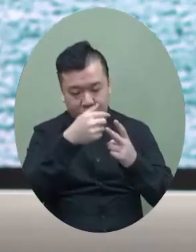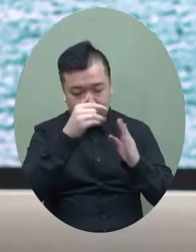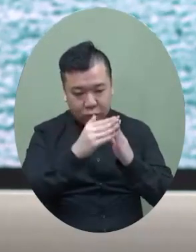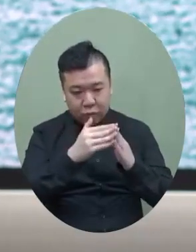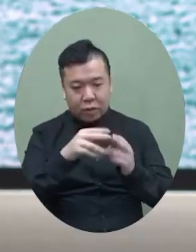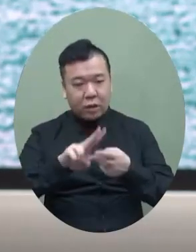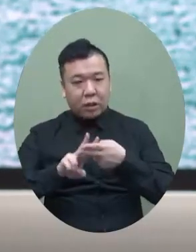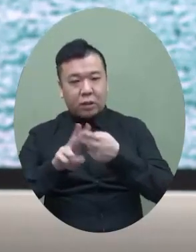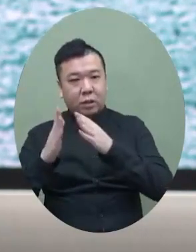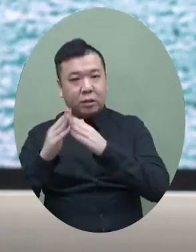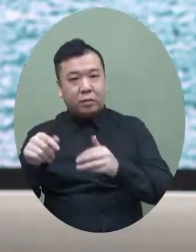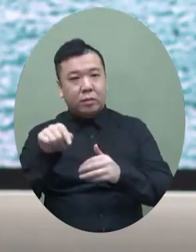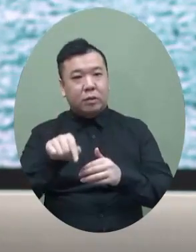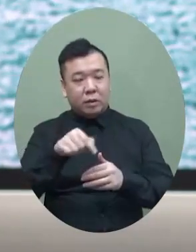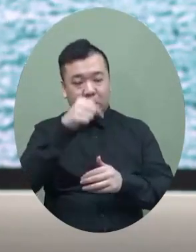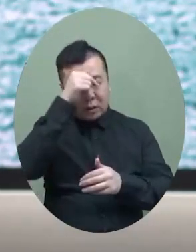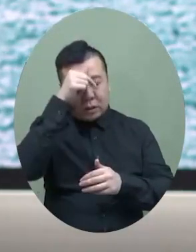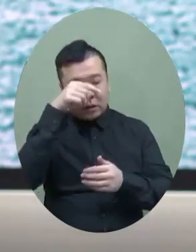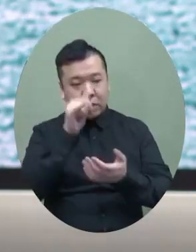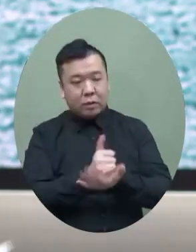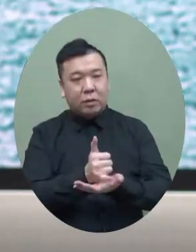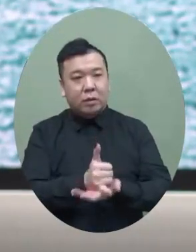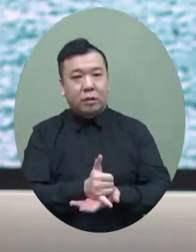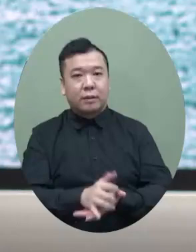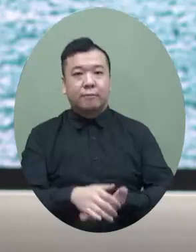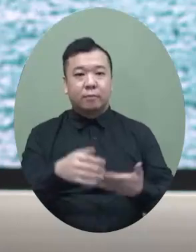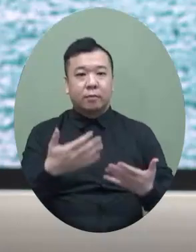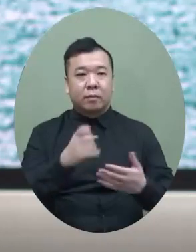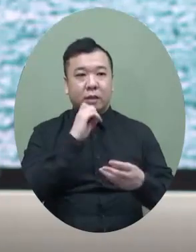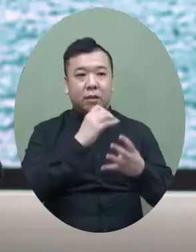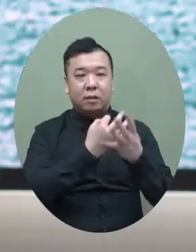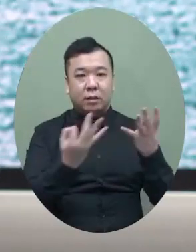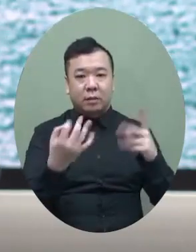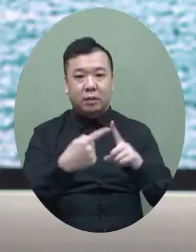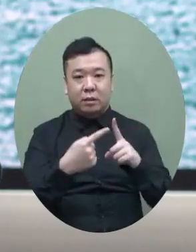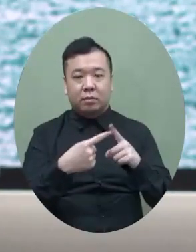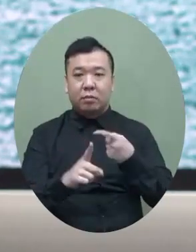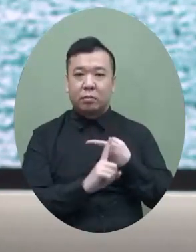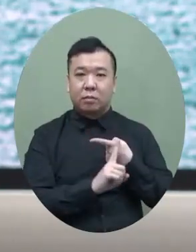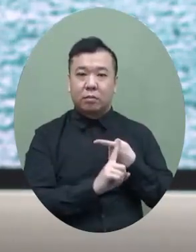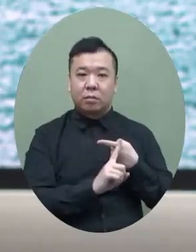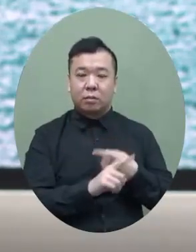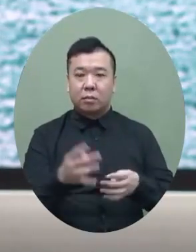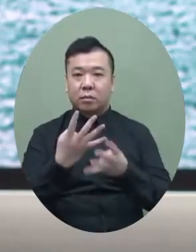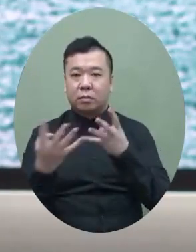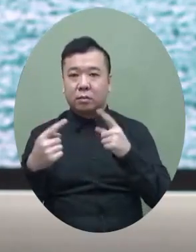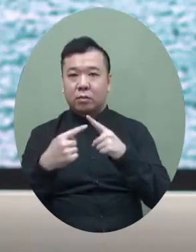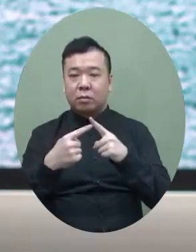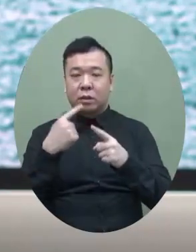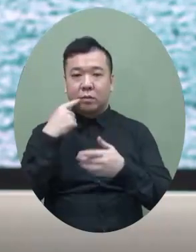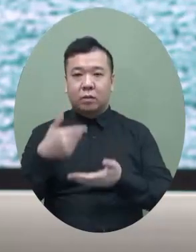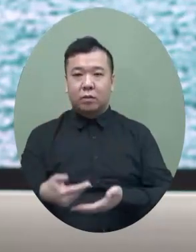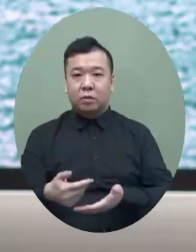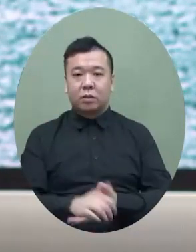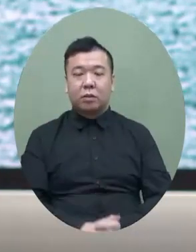際博覽館的社區治療設施留醫，其中43人情況危殆， 44人情況嚴